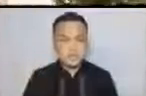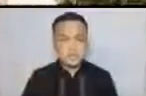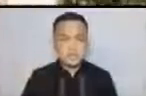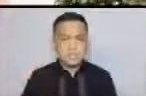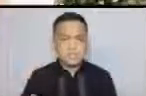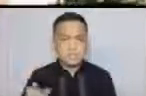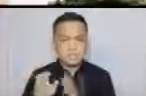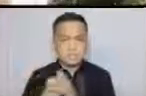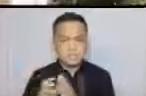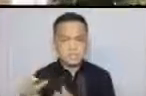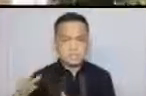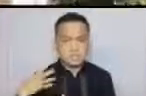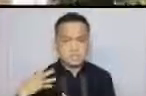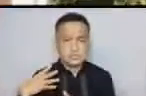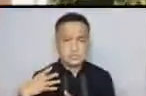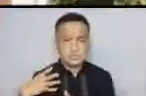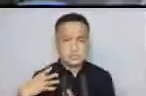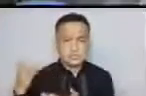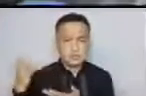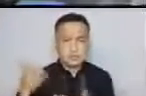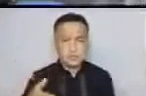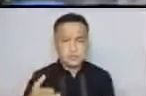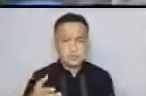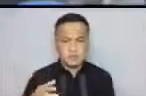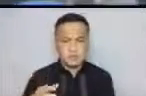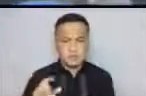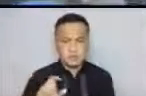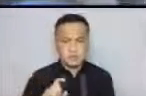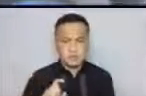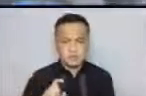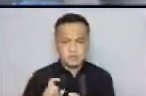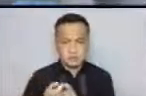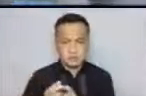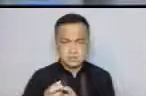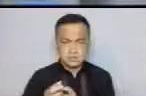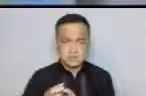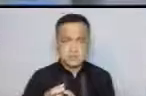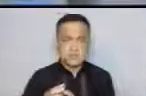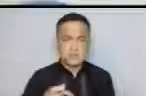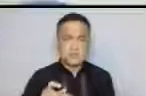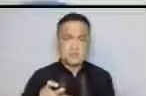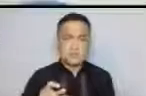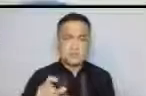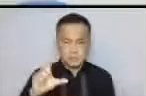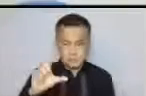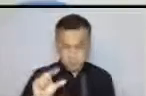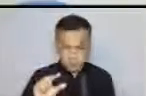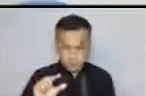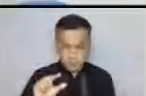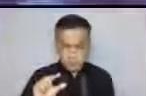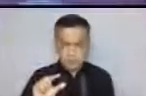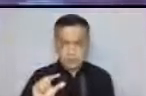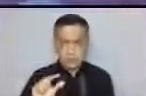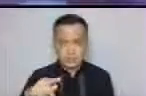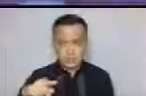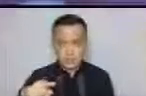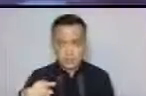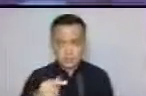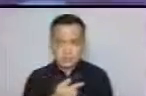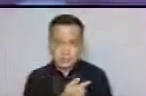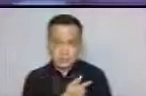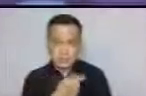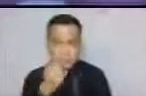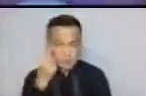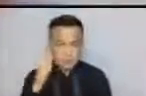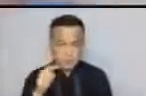pagdating ng kanilang supply ng reformulated Pfizer vaccines para sa kanilang pediatric vaccination. Tugnay nito,